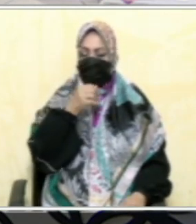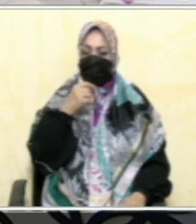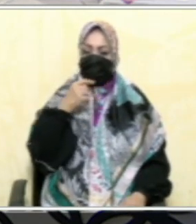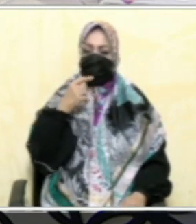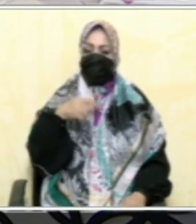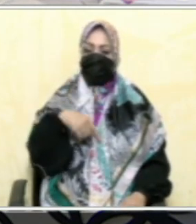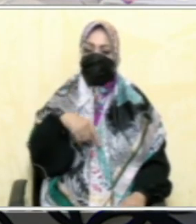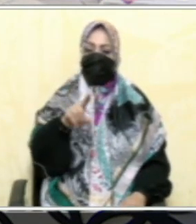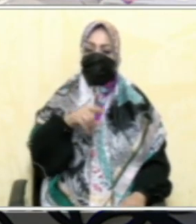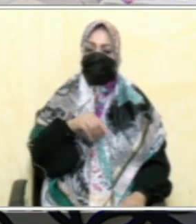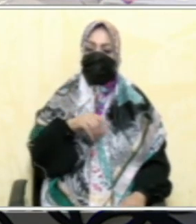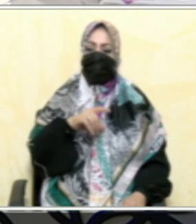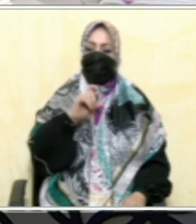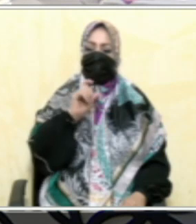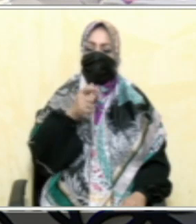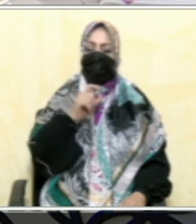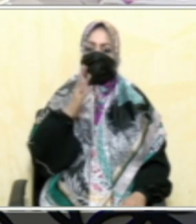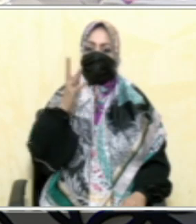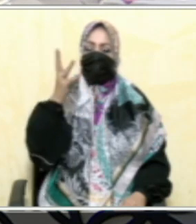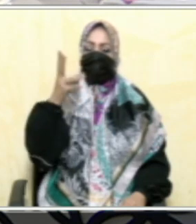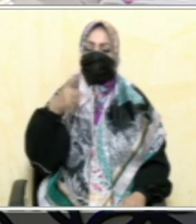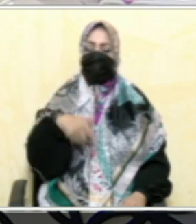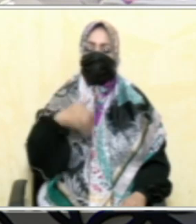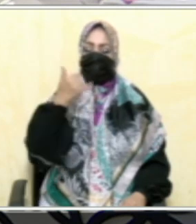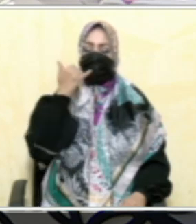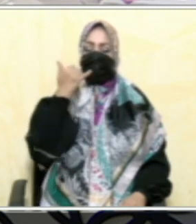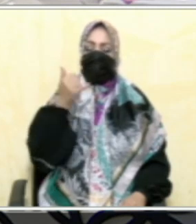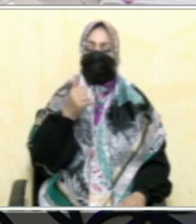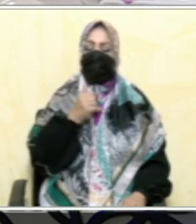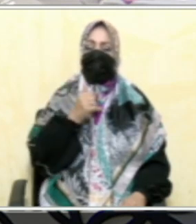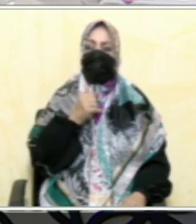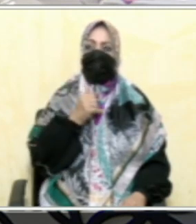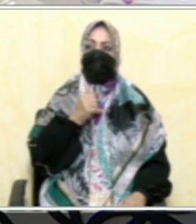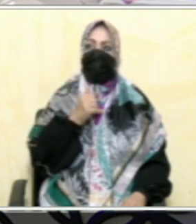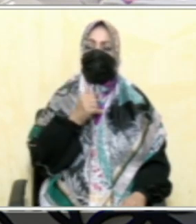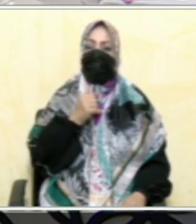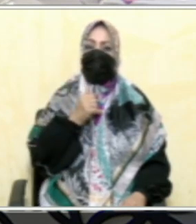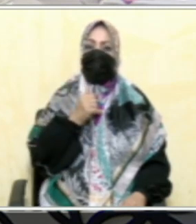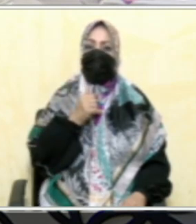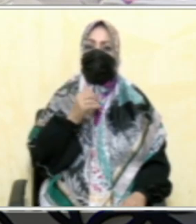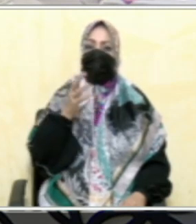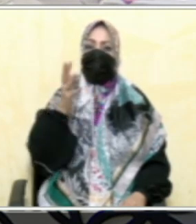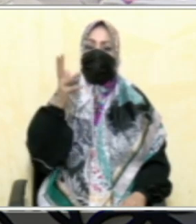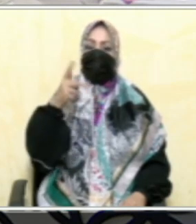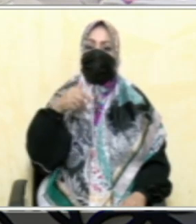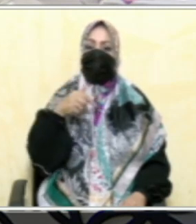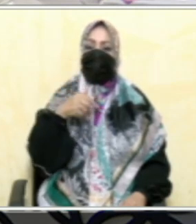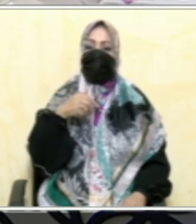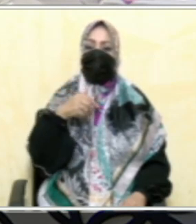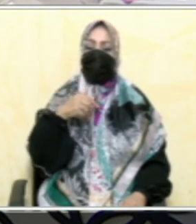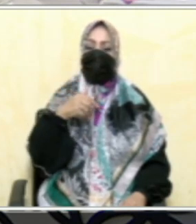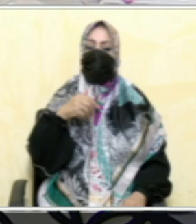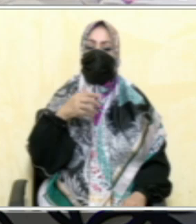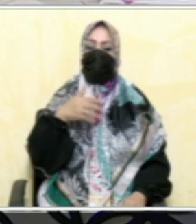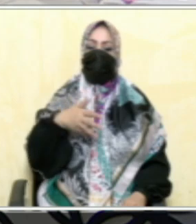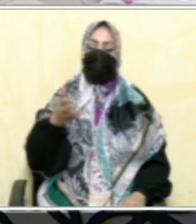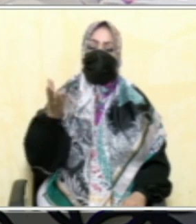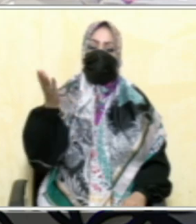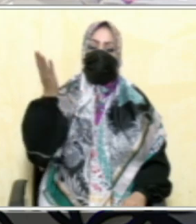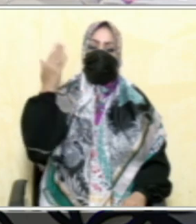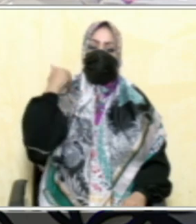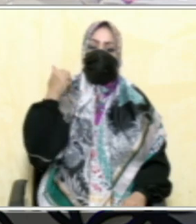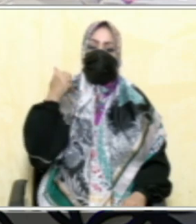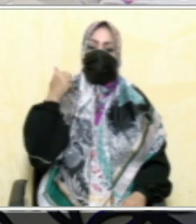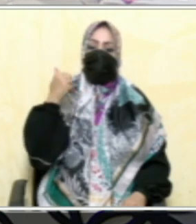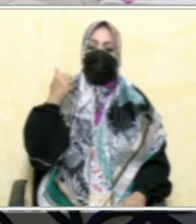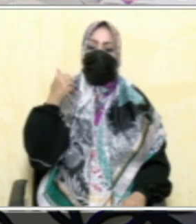بكل، ومن فترة فاتت شدوني مجموعة ناس وقالوا لي حرام وممنوع ويركبك عفريت ومش عارف